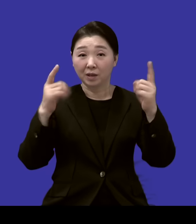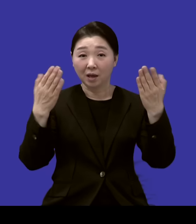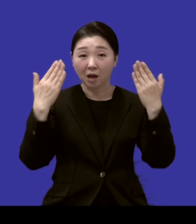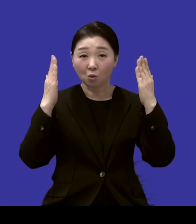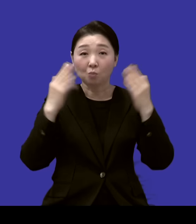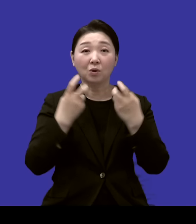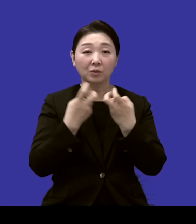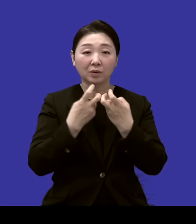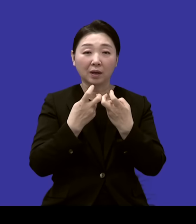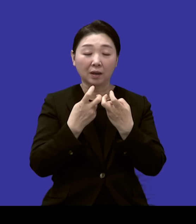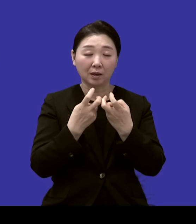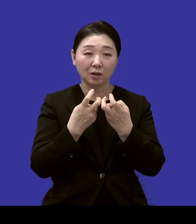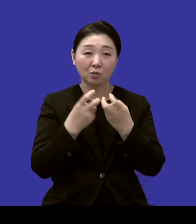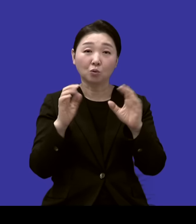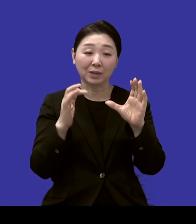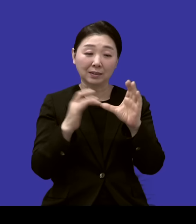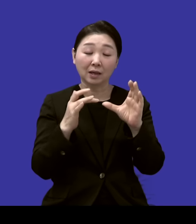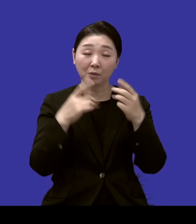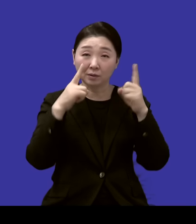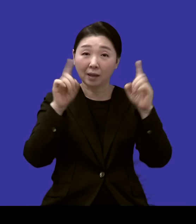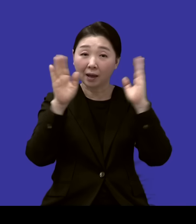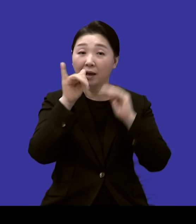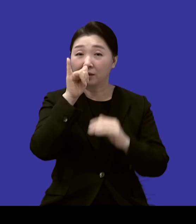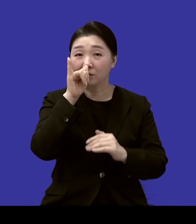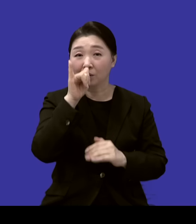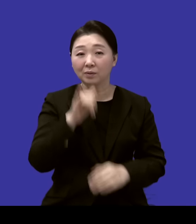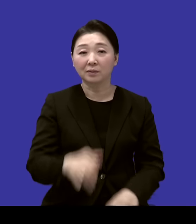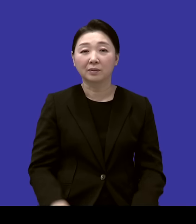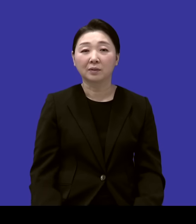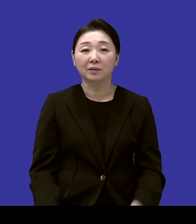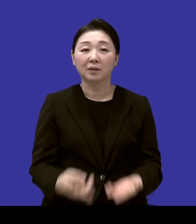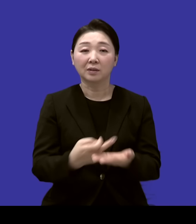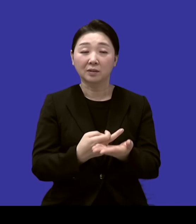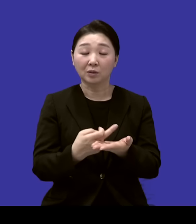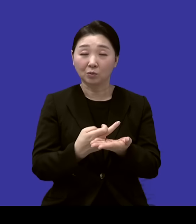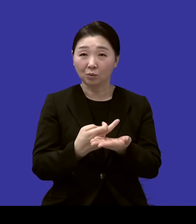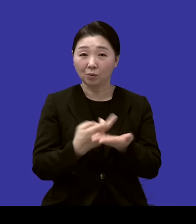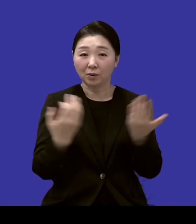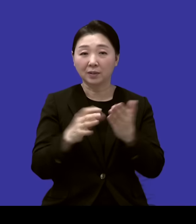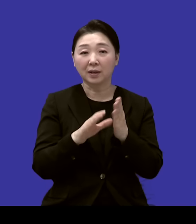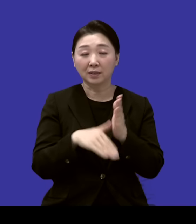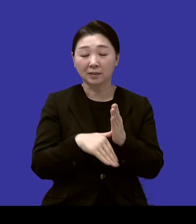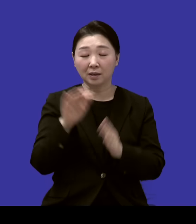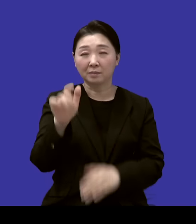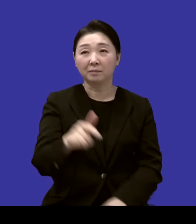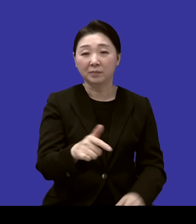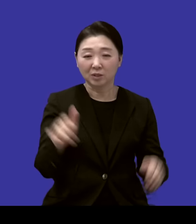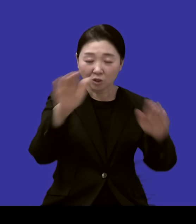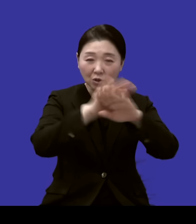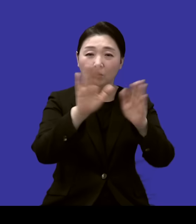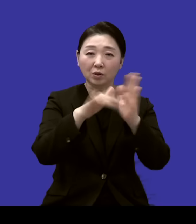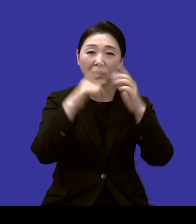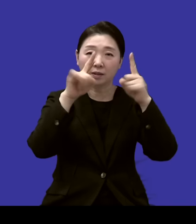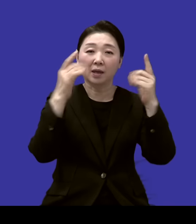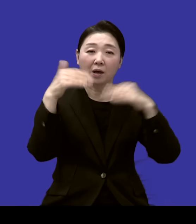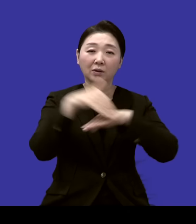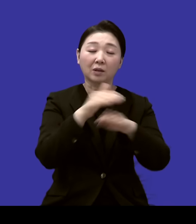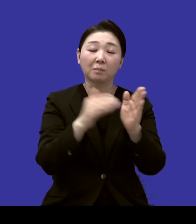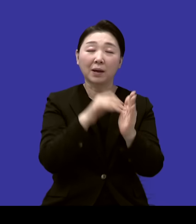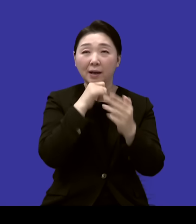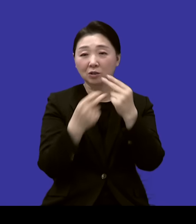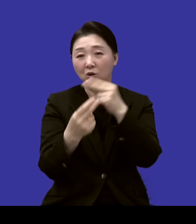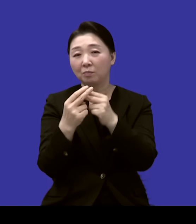근데 사이버 대학이 있더라고요. 예. 몰랐는데 사이버 대학으로 제주도에 일하면서 예. 저녁에 대학교를 다녔고 예. 제가 그래도 학점을 좀 쌓아놓은